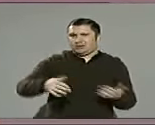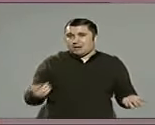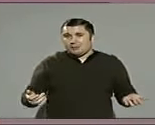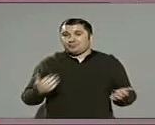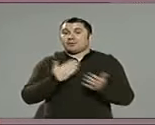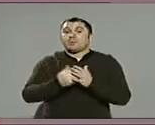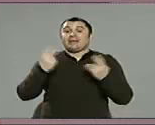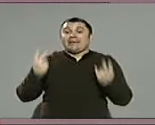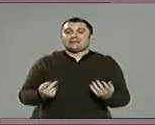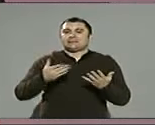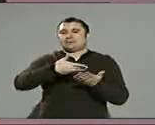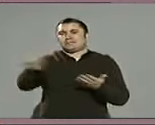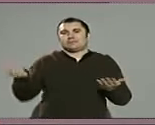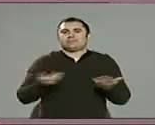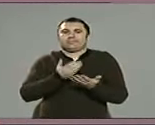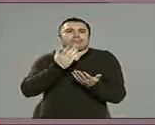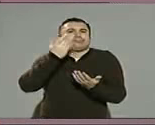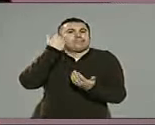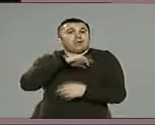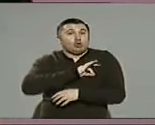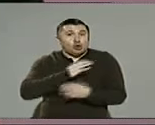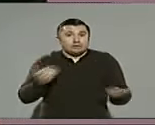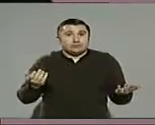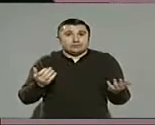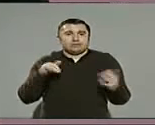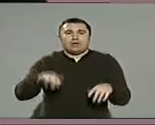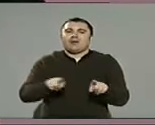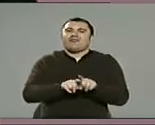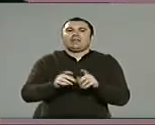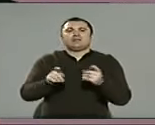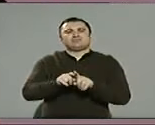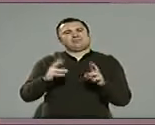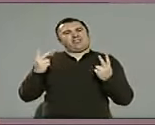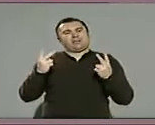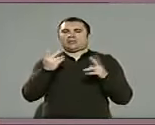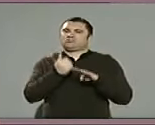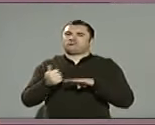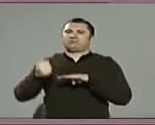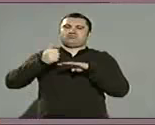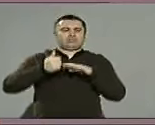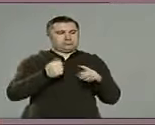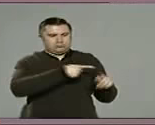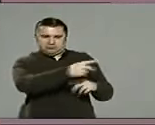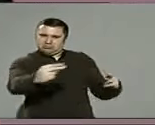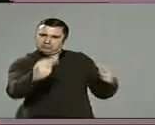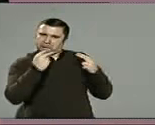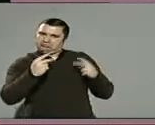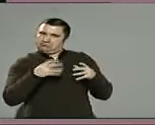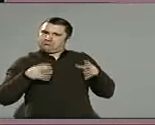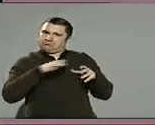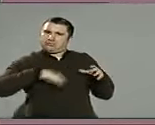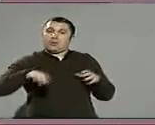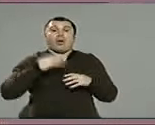Genossinnen und Genossen. Denn das, was wir erleben, ist ein Kampf um Deutungshoheit. Das spürt auch Angela Merkel. Deshalb versucht sie gerade,